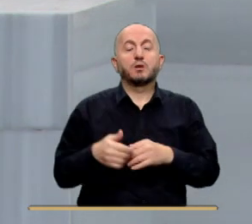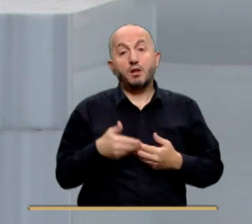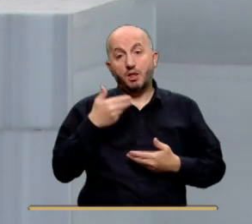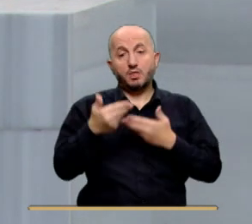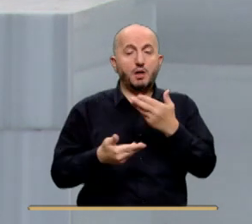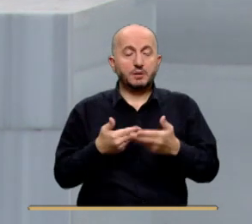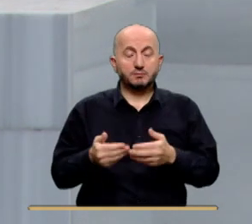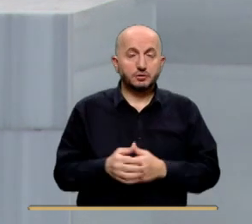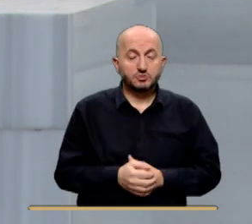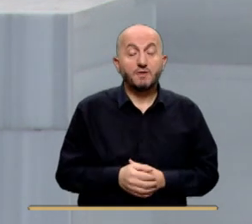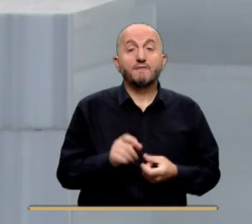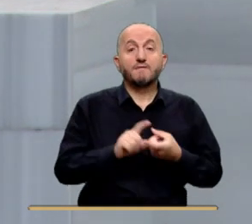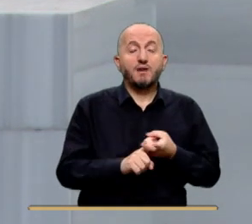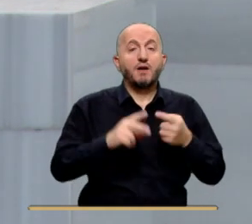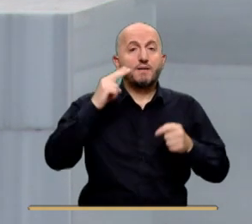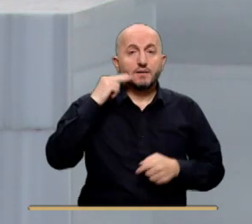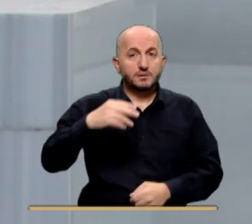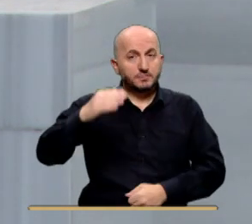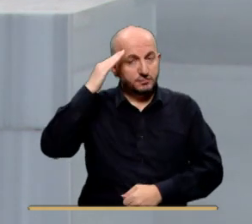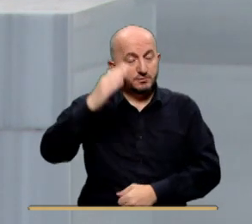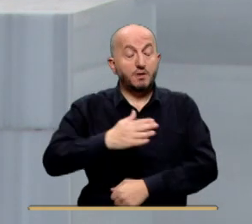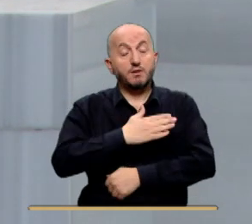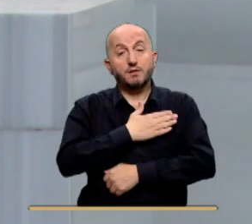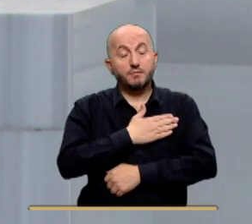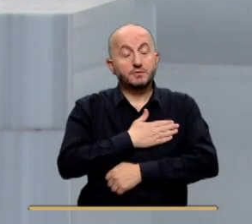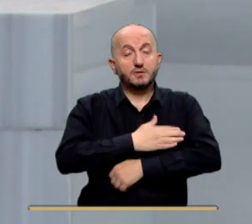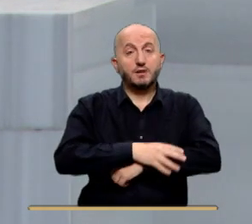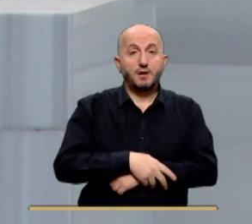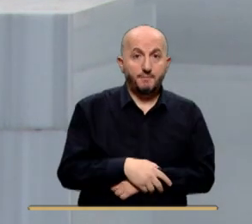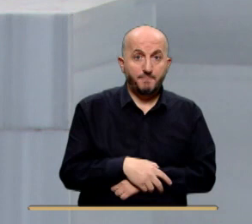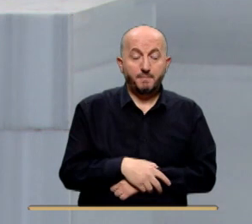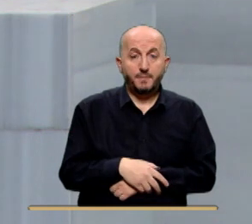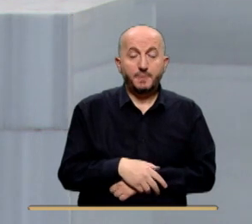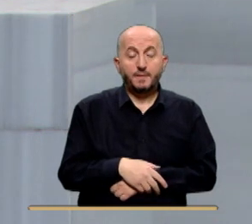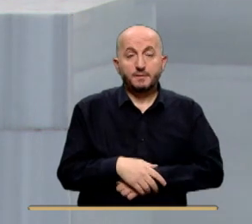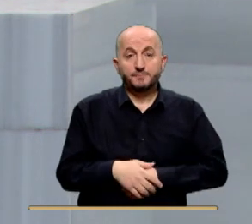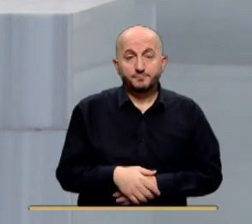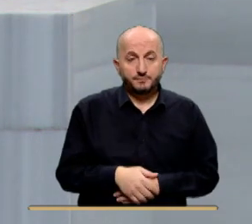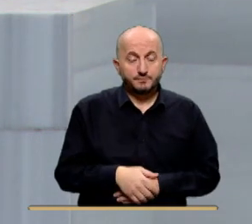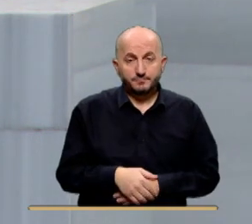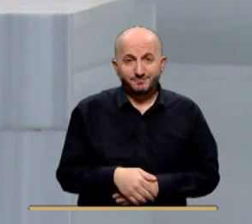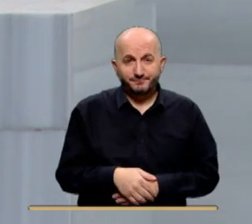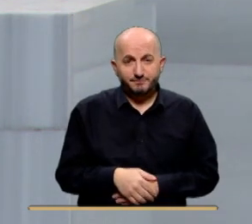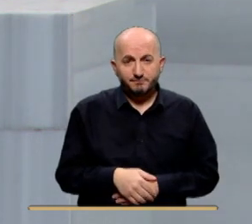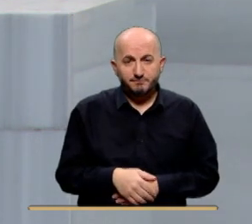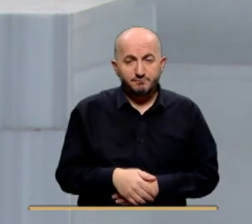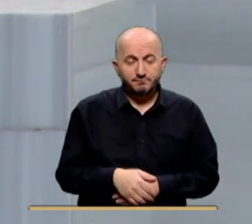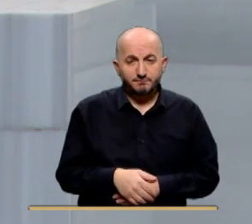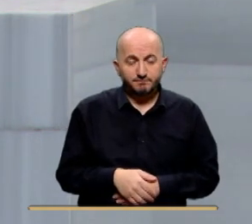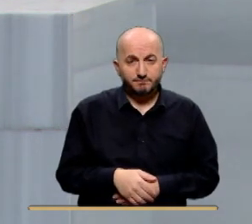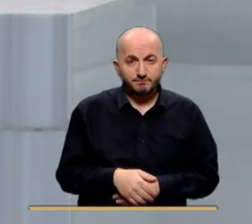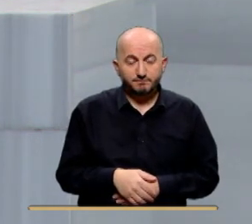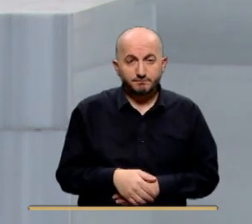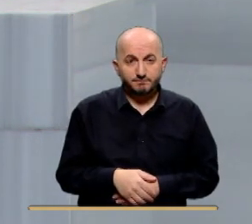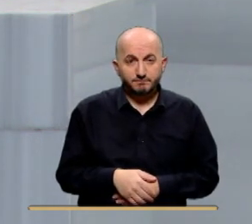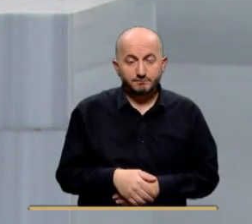hitap etmiş ve Efendimiz sallallahu aleyhi ve sellem Darul Erkam'ı, yani Erkam bin Erkam